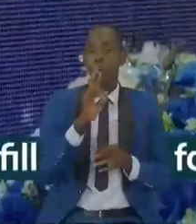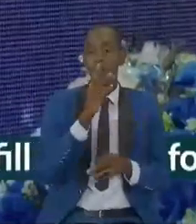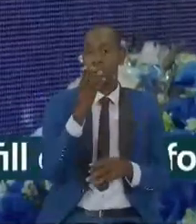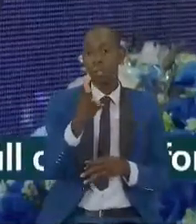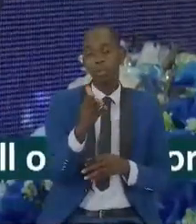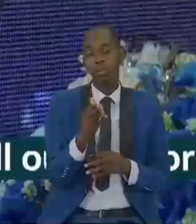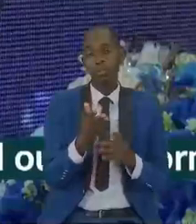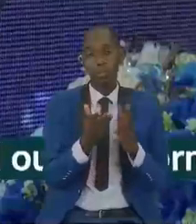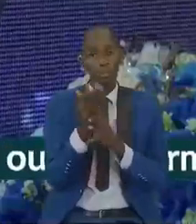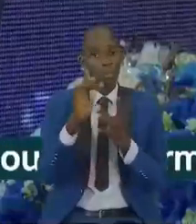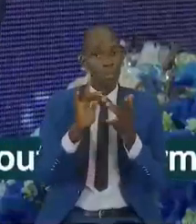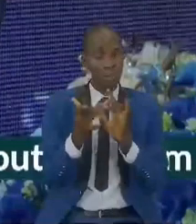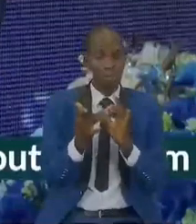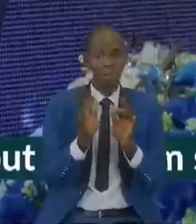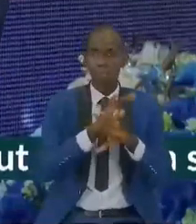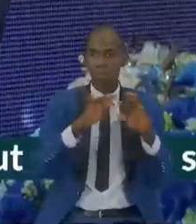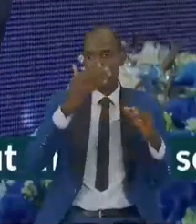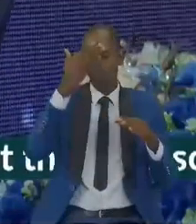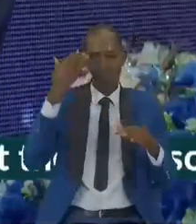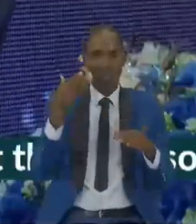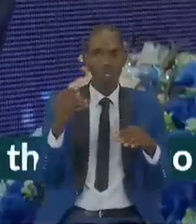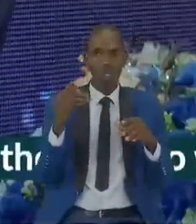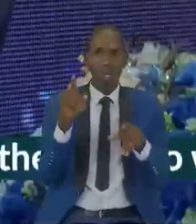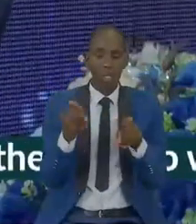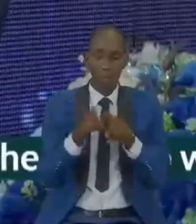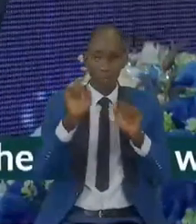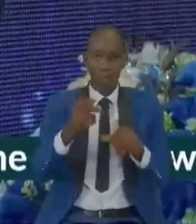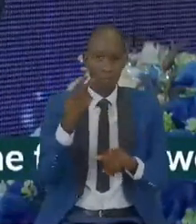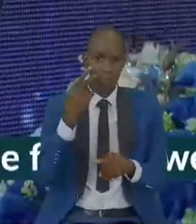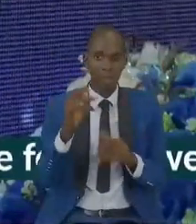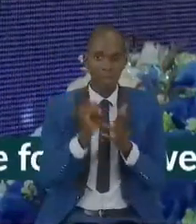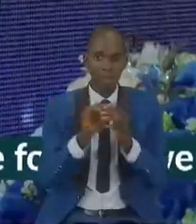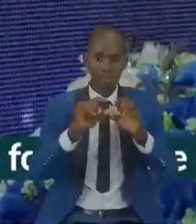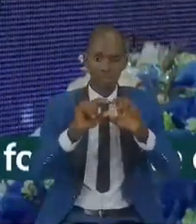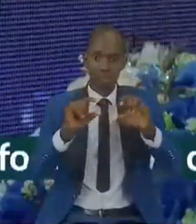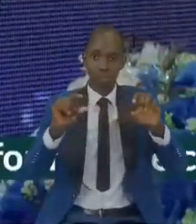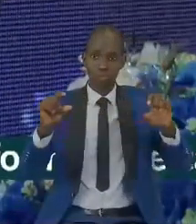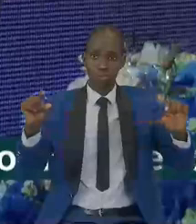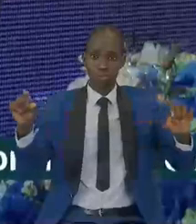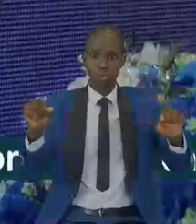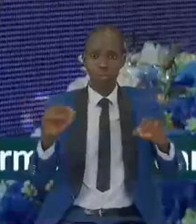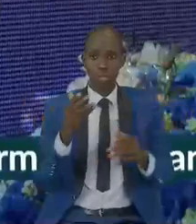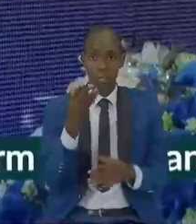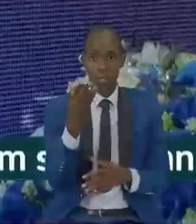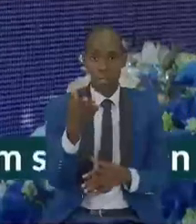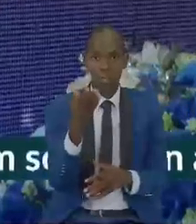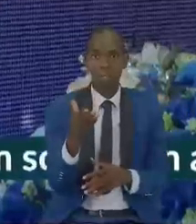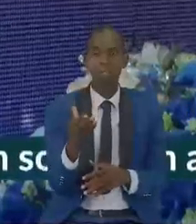pour aborder tous les convertis et prendre leurs